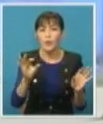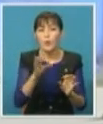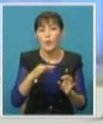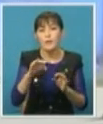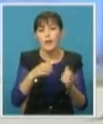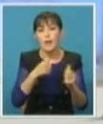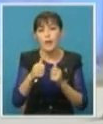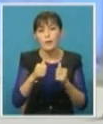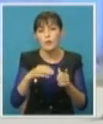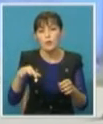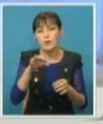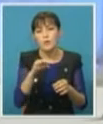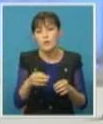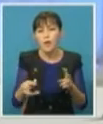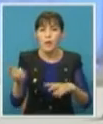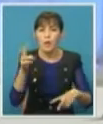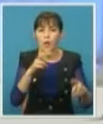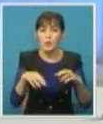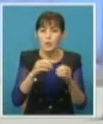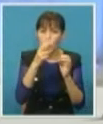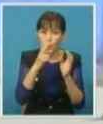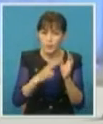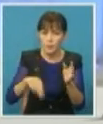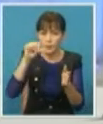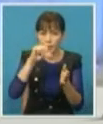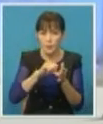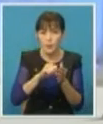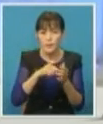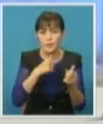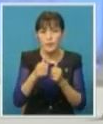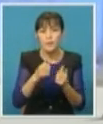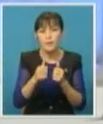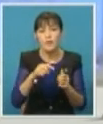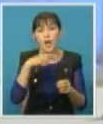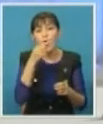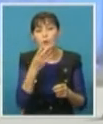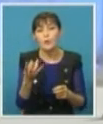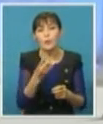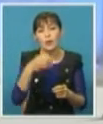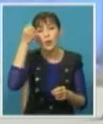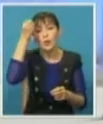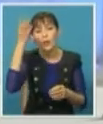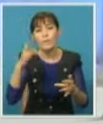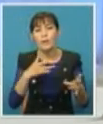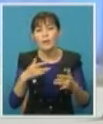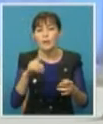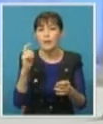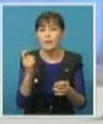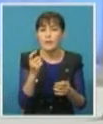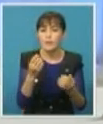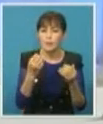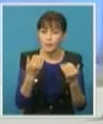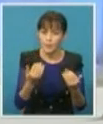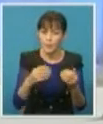өтті. Оған облыстағы барлық аудан қаладан 18 үміткер қатысып бақ сынады. Айтып өту керек, дарынды талант иесі тірі болғанда